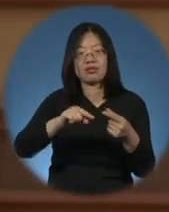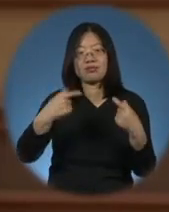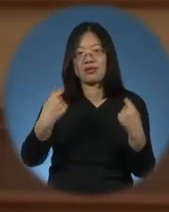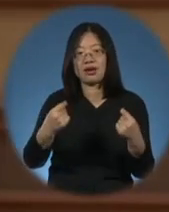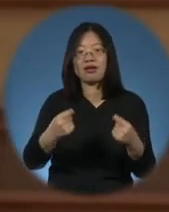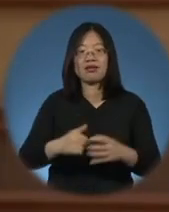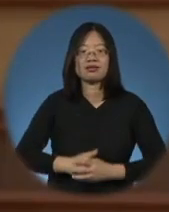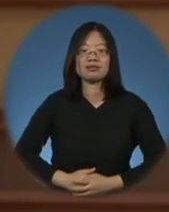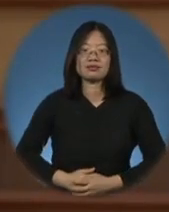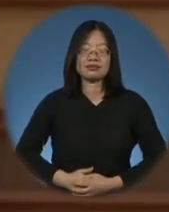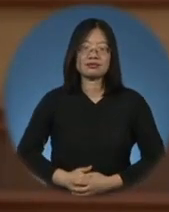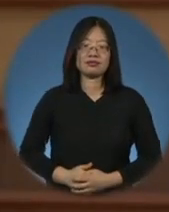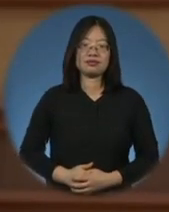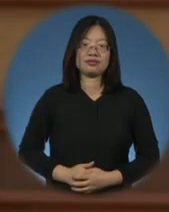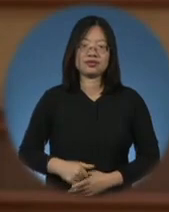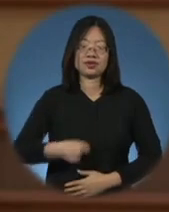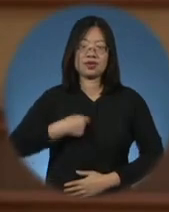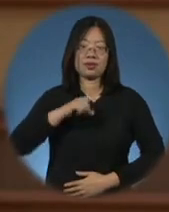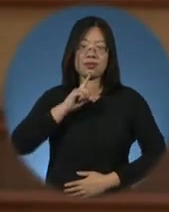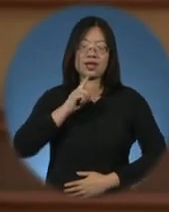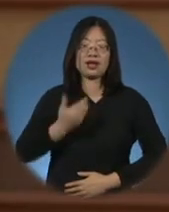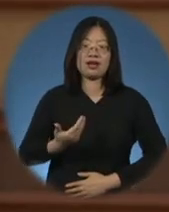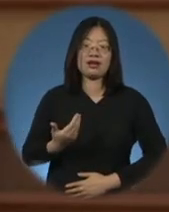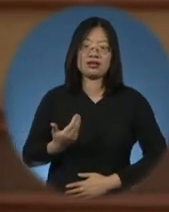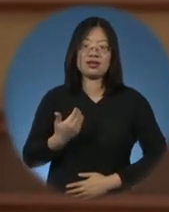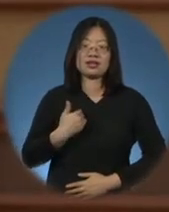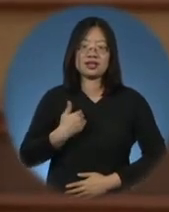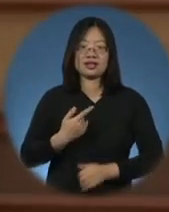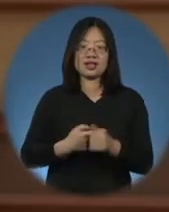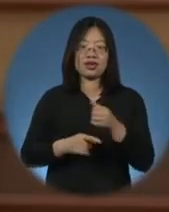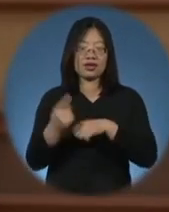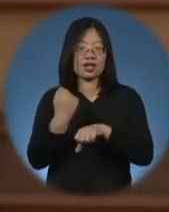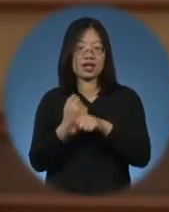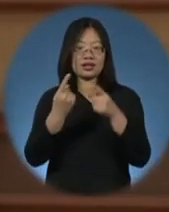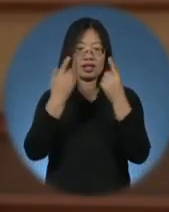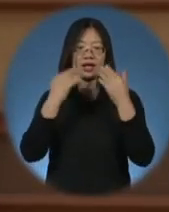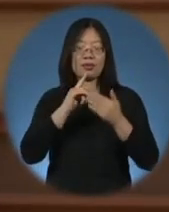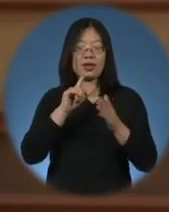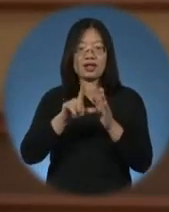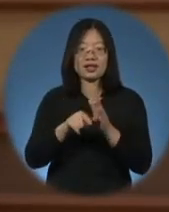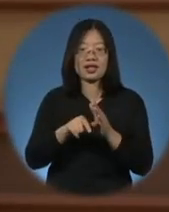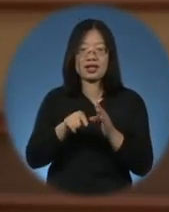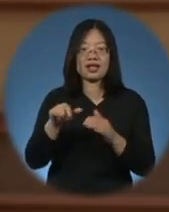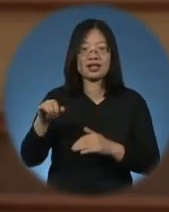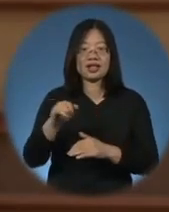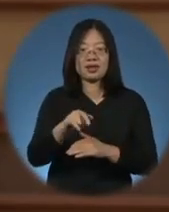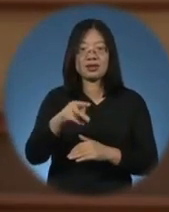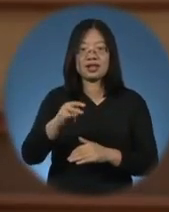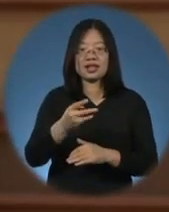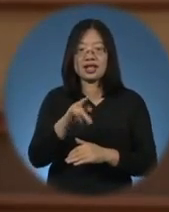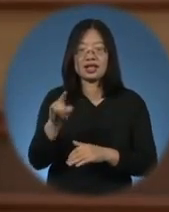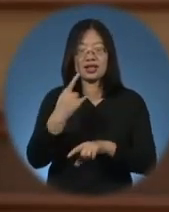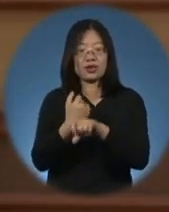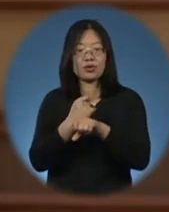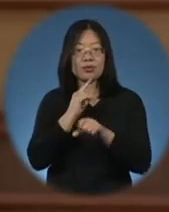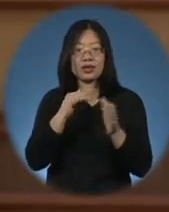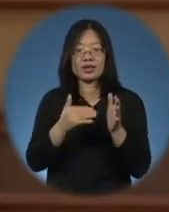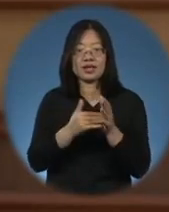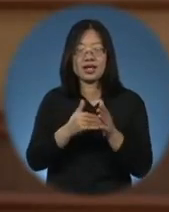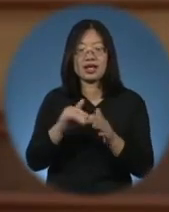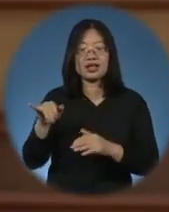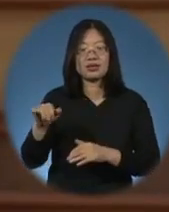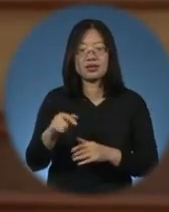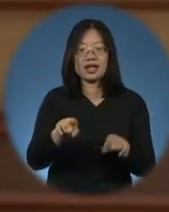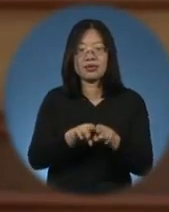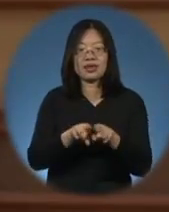같아요. 사실 아까 제가 자연과학대학 얘기할 때 개미 생태계 연구를 말했습니다만 예, 예. 개미들이